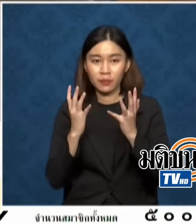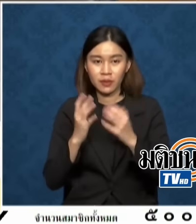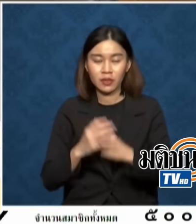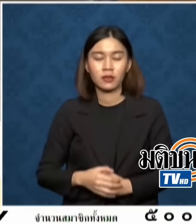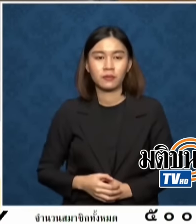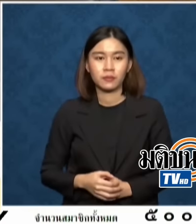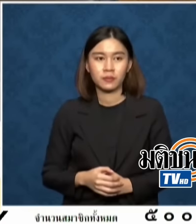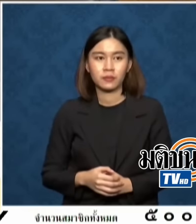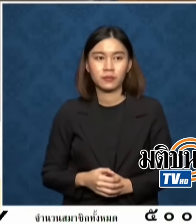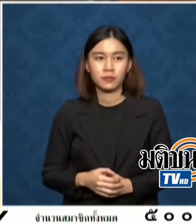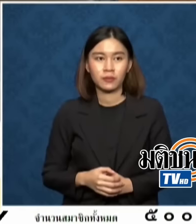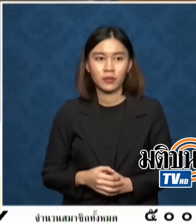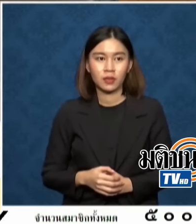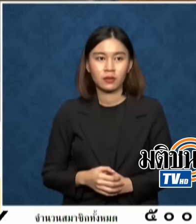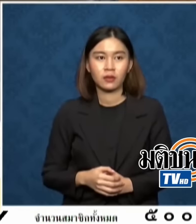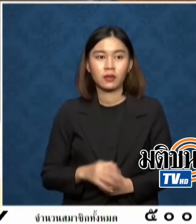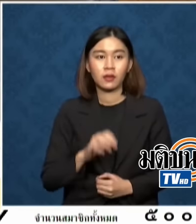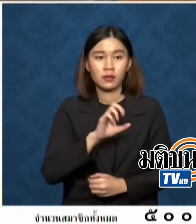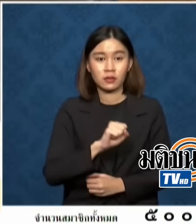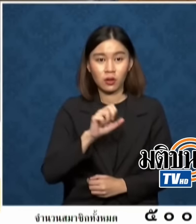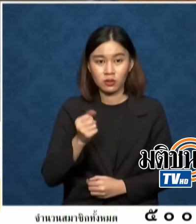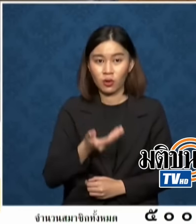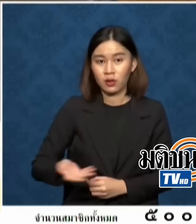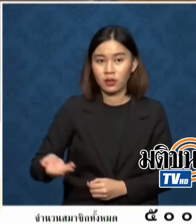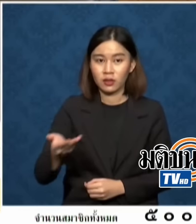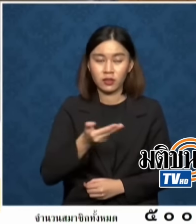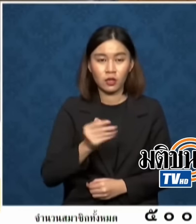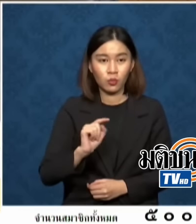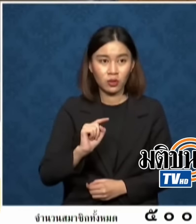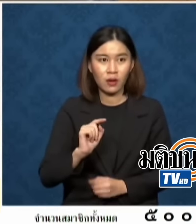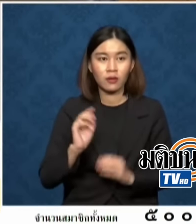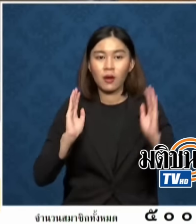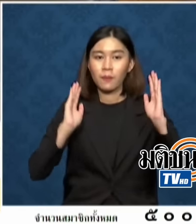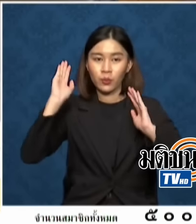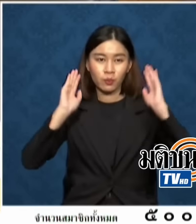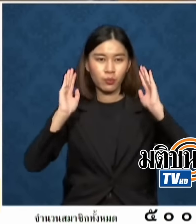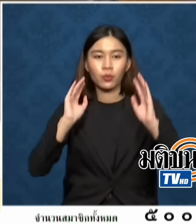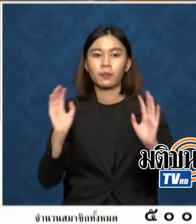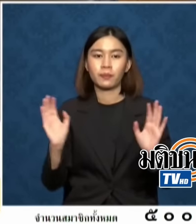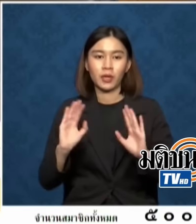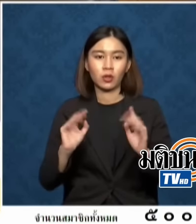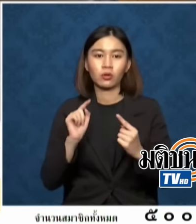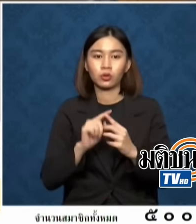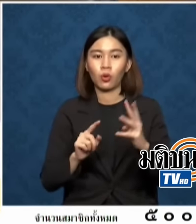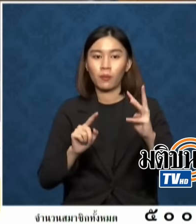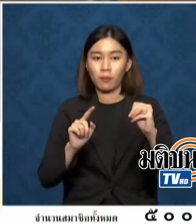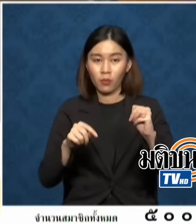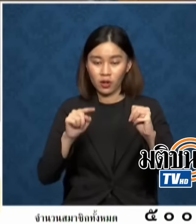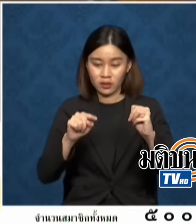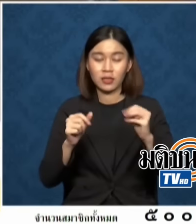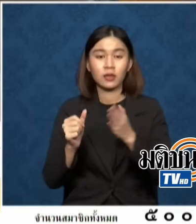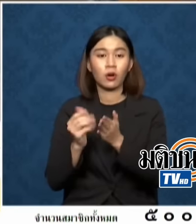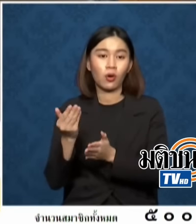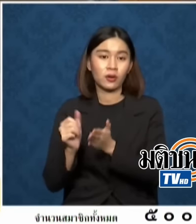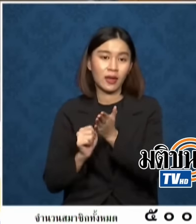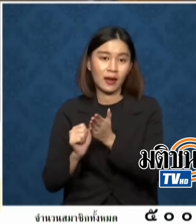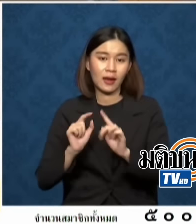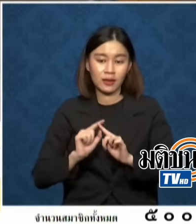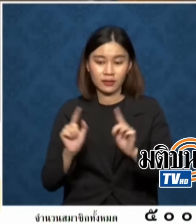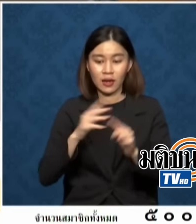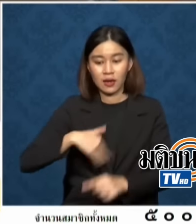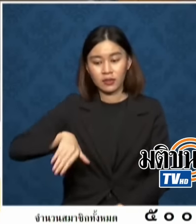จและส.ส.ไม่จำเป็นที่จะต้องโหวตในมาตราที่พวกเราสงวนแต่พวก